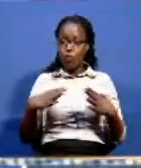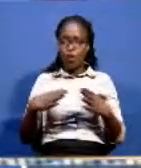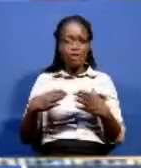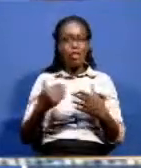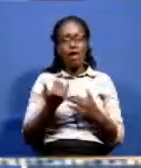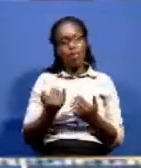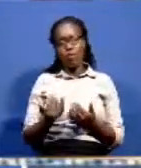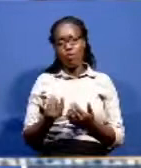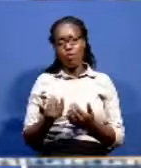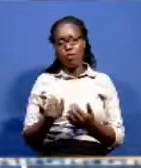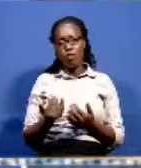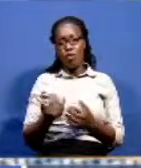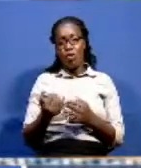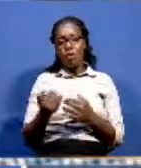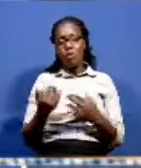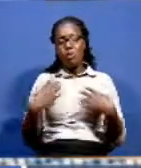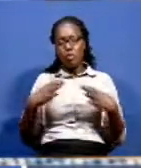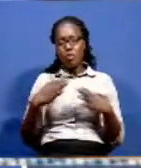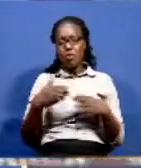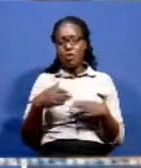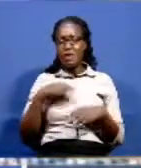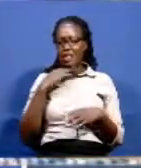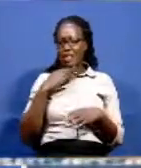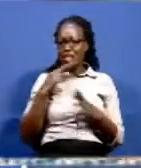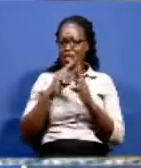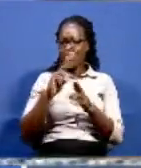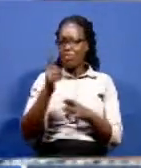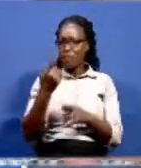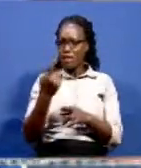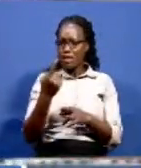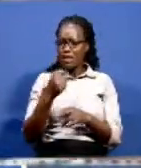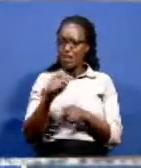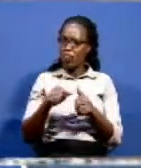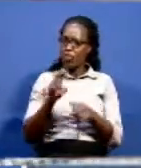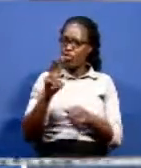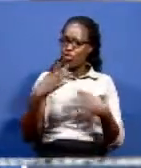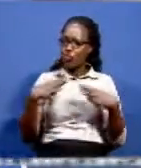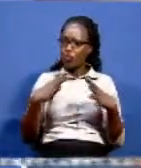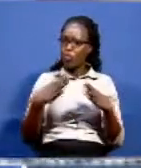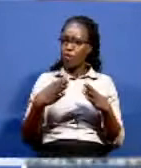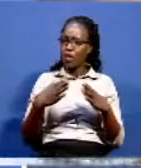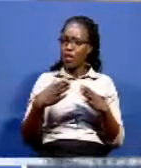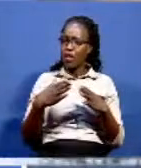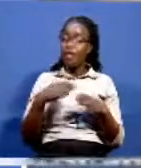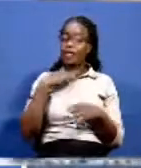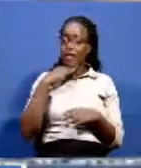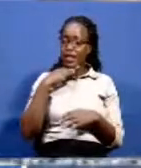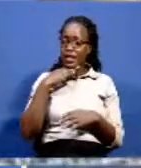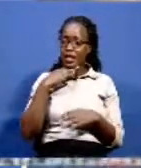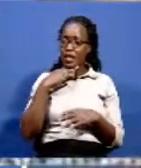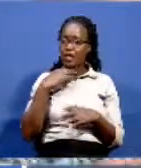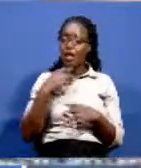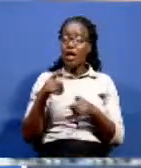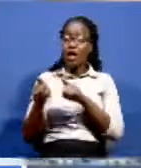tumepoteza watu, nafikiri ile report tulipata ya kwanza walikuwa watu wawili ambao walikuwa wamefariki kulingana